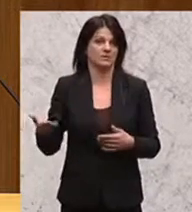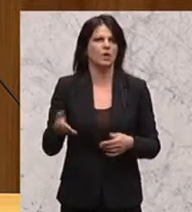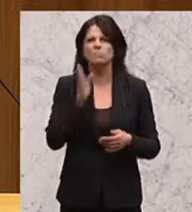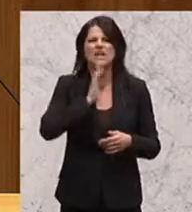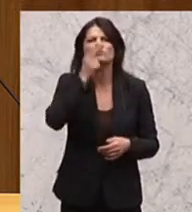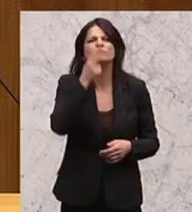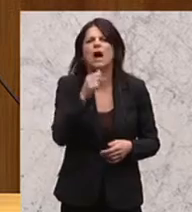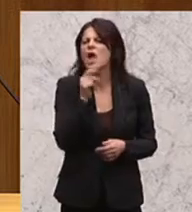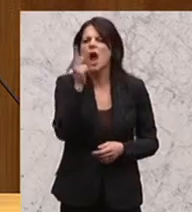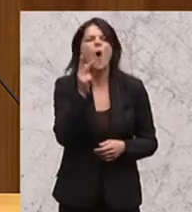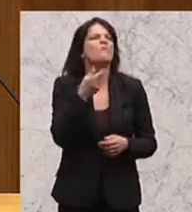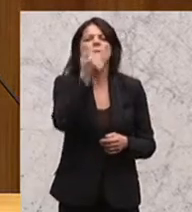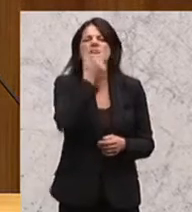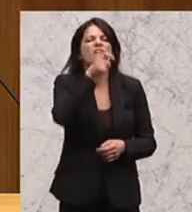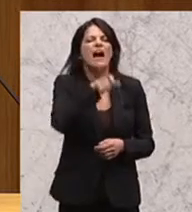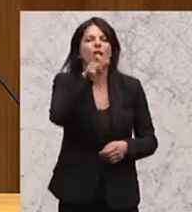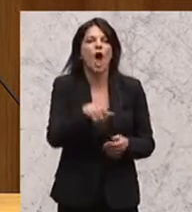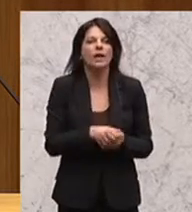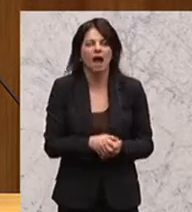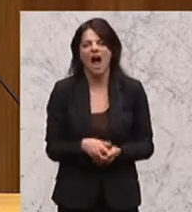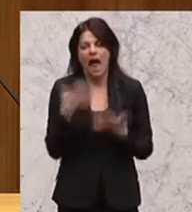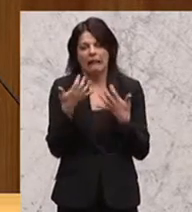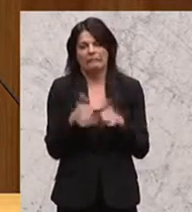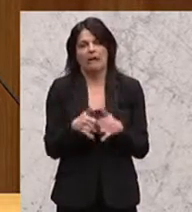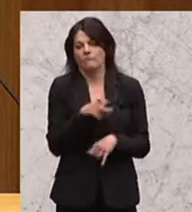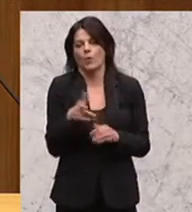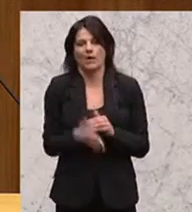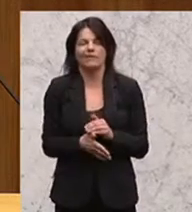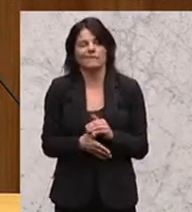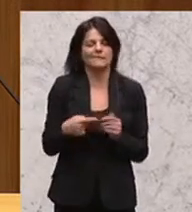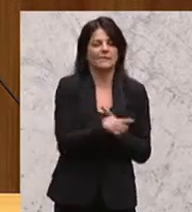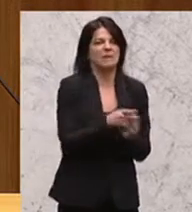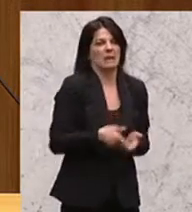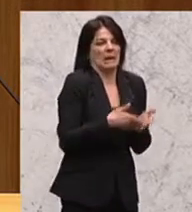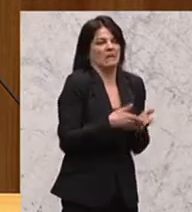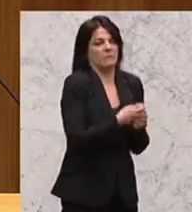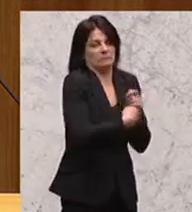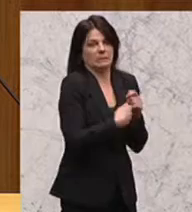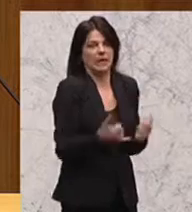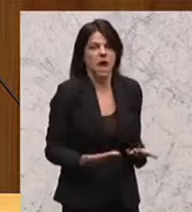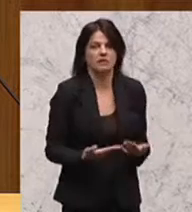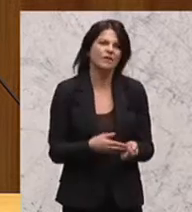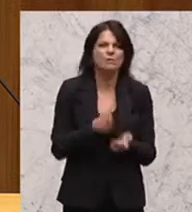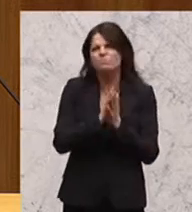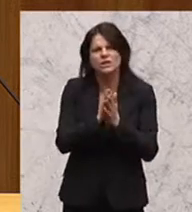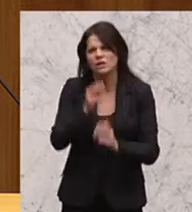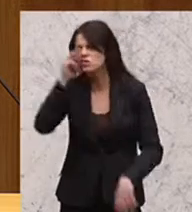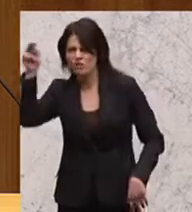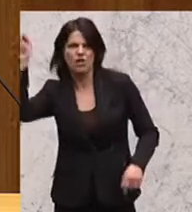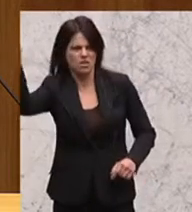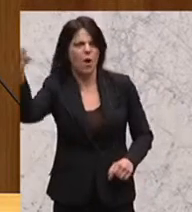nicht auf die Konten der privaten Leute, wo vielleicht der Handwerker am Wochenende mal aushilft. Sondern schauen Sie dorthin, wo Sie auch wirklich hinschauen